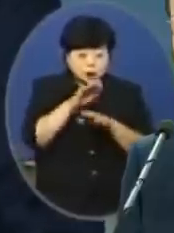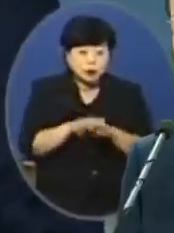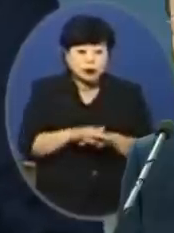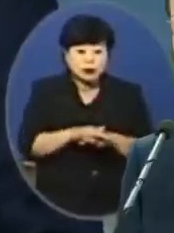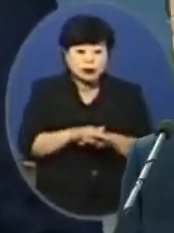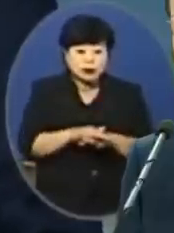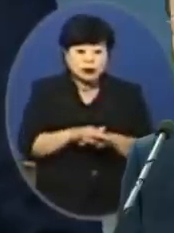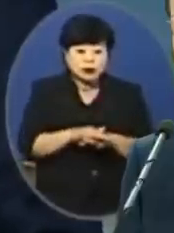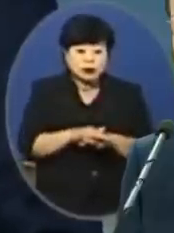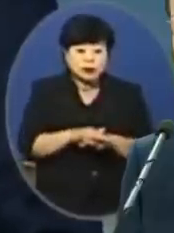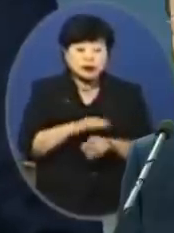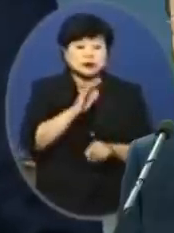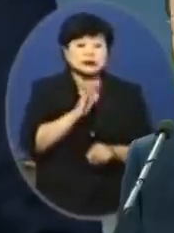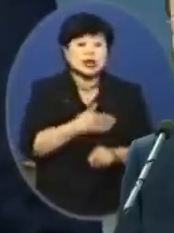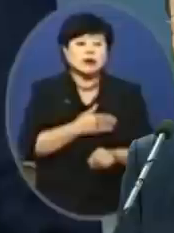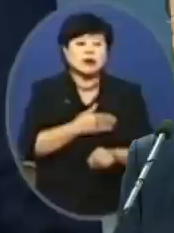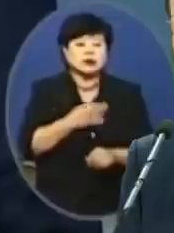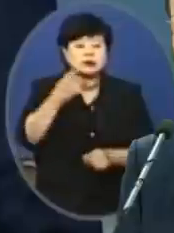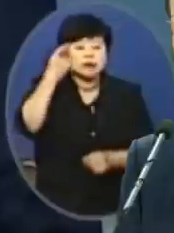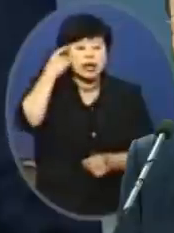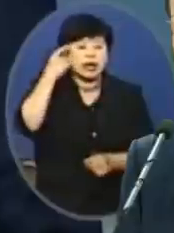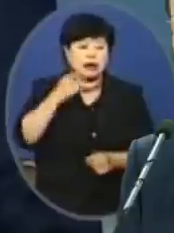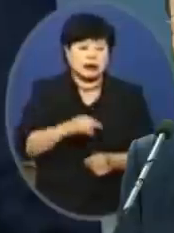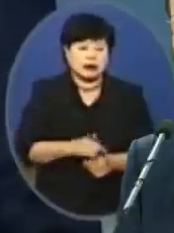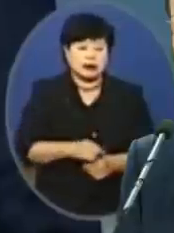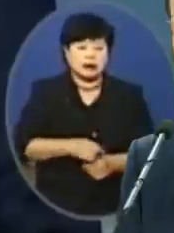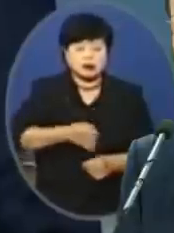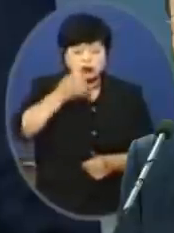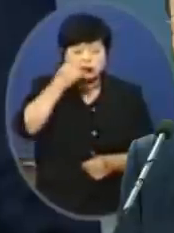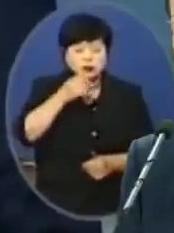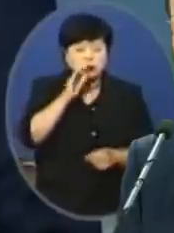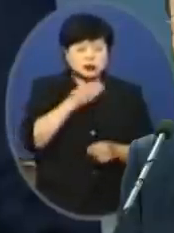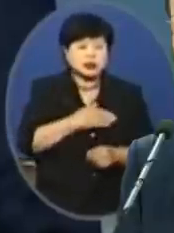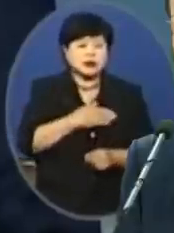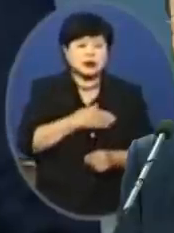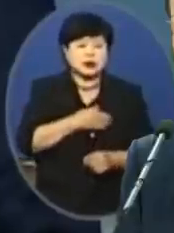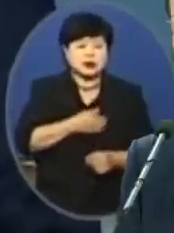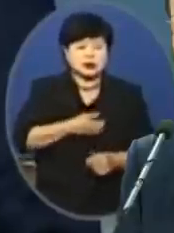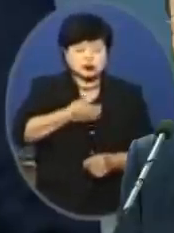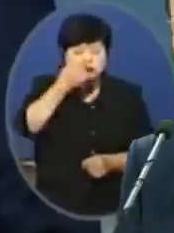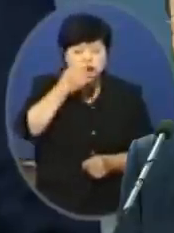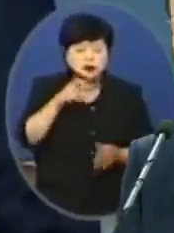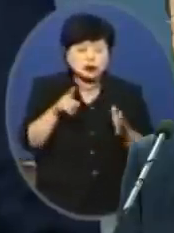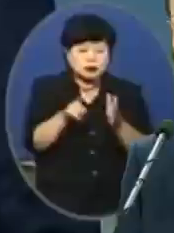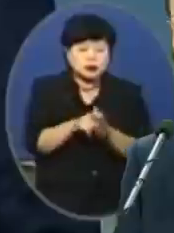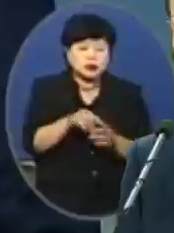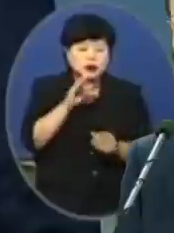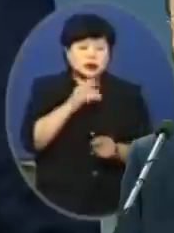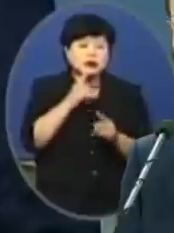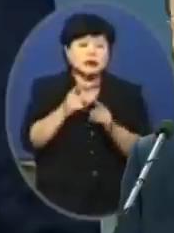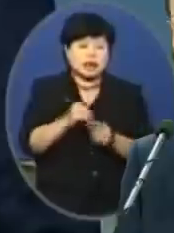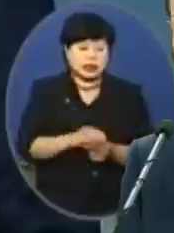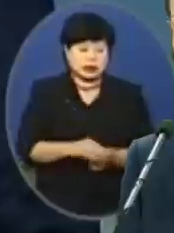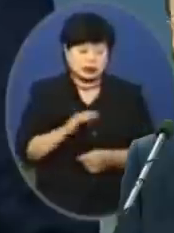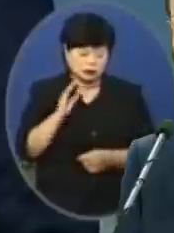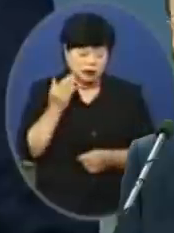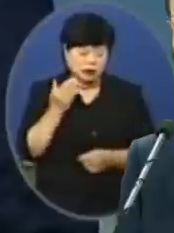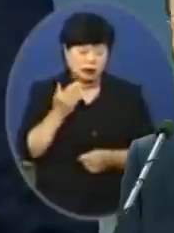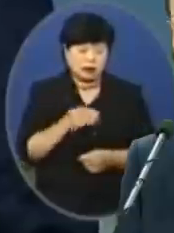성도들이 잘못 생각하고 꿈꾸고 믿고 말해서 다 그 모양이 되어버리고